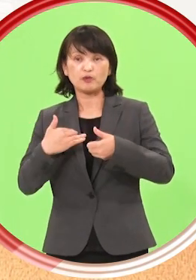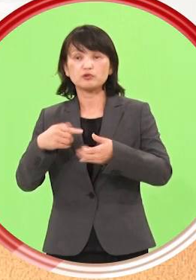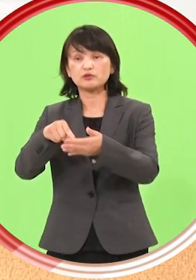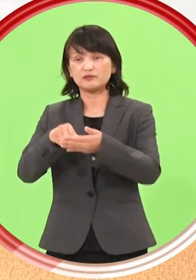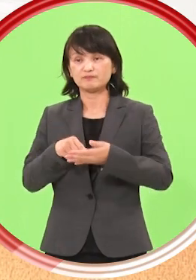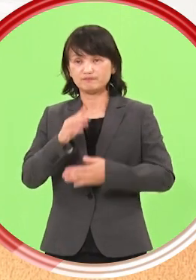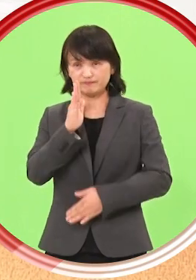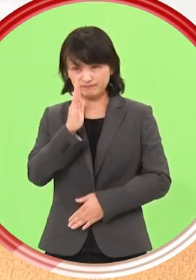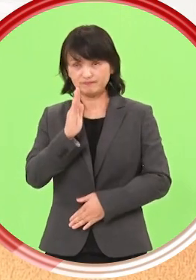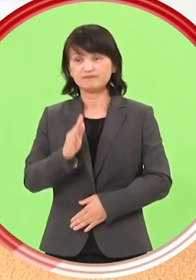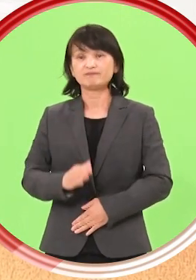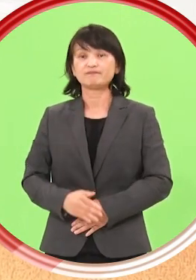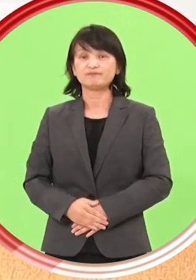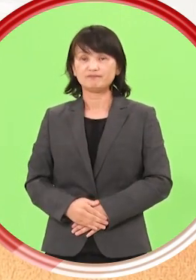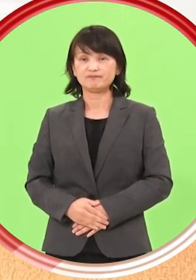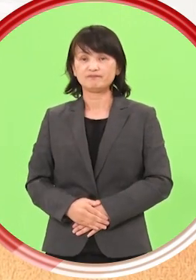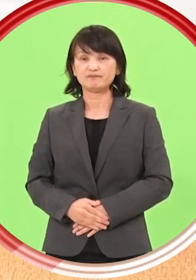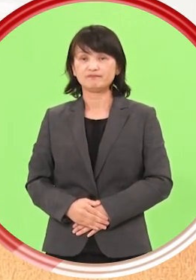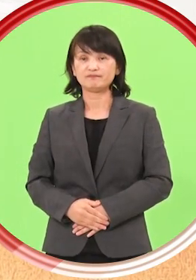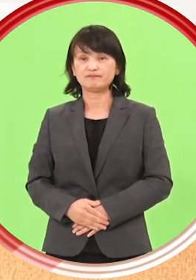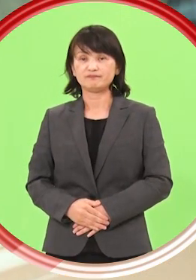れかで受け付けています。